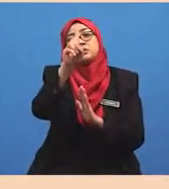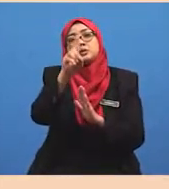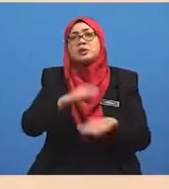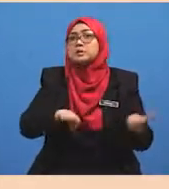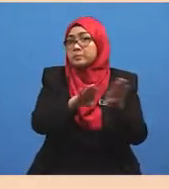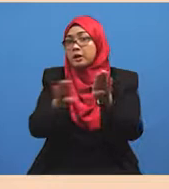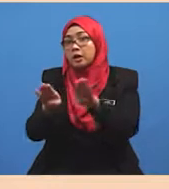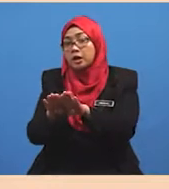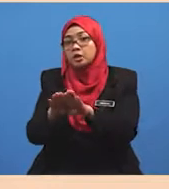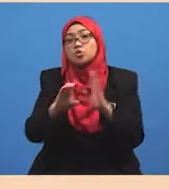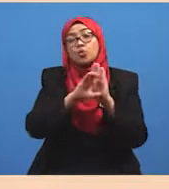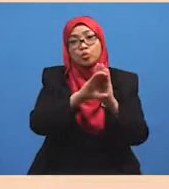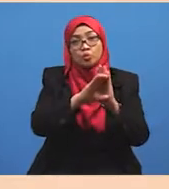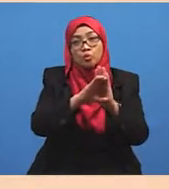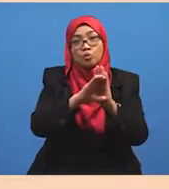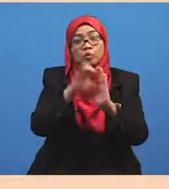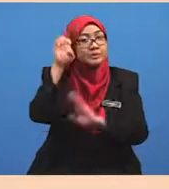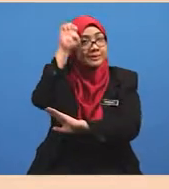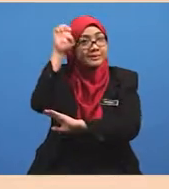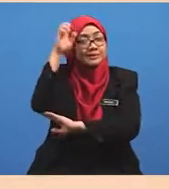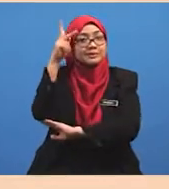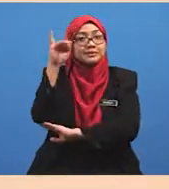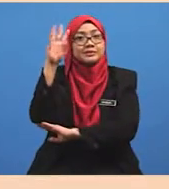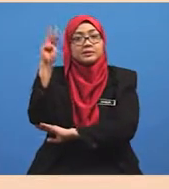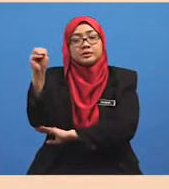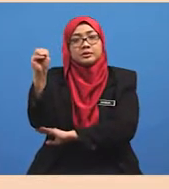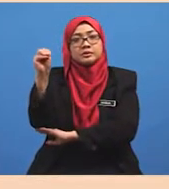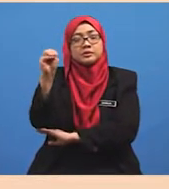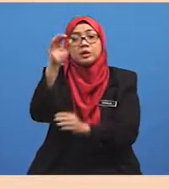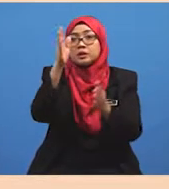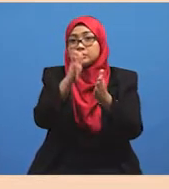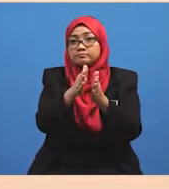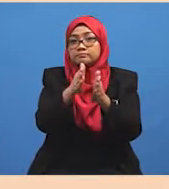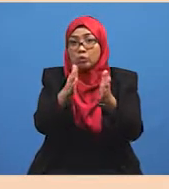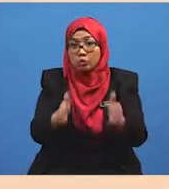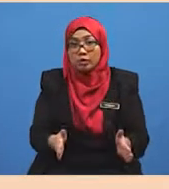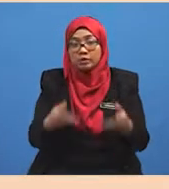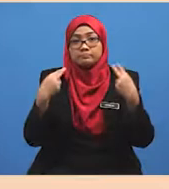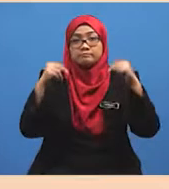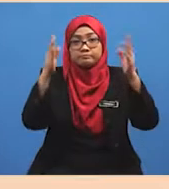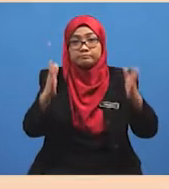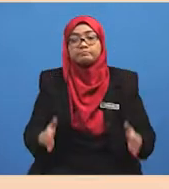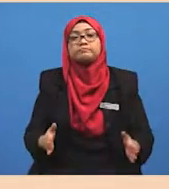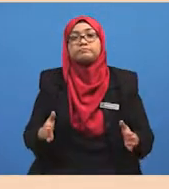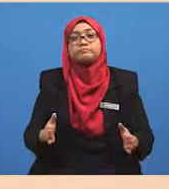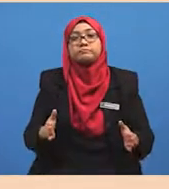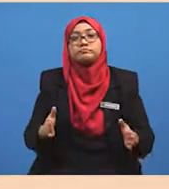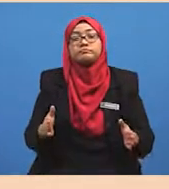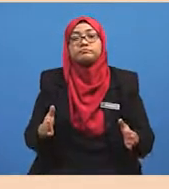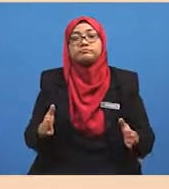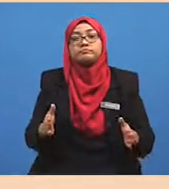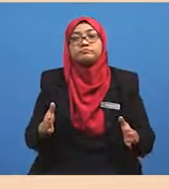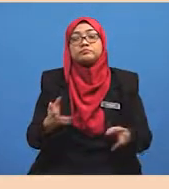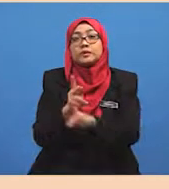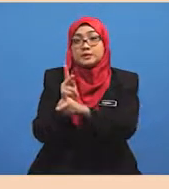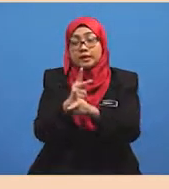contoh adjective seorang Usahawan kedai caleg komunikasi di Kuala